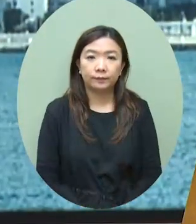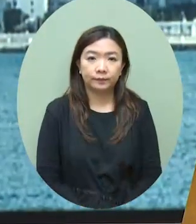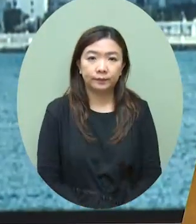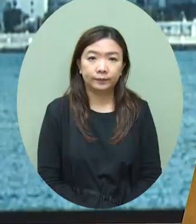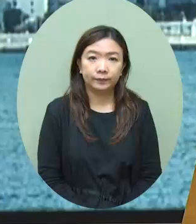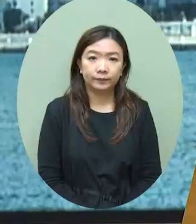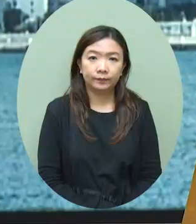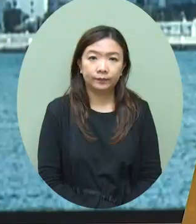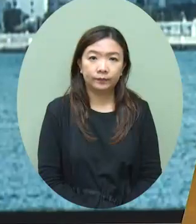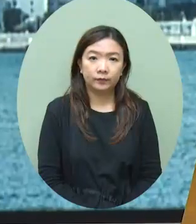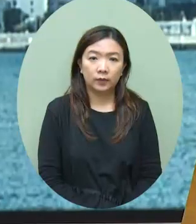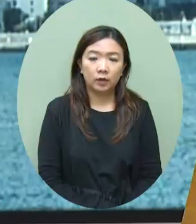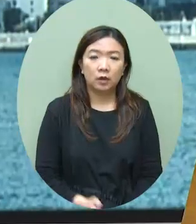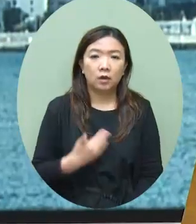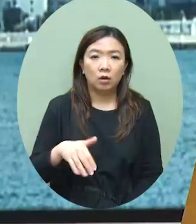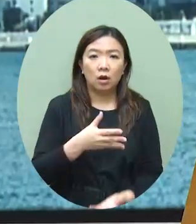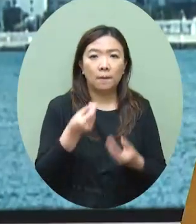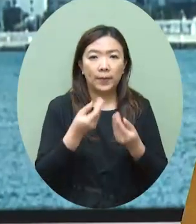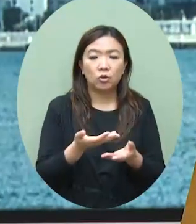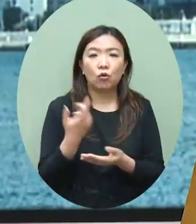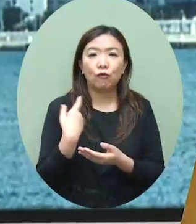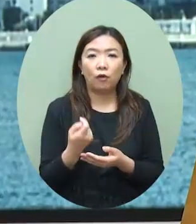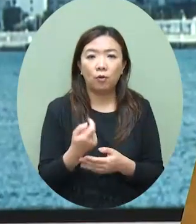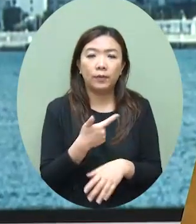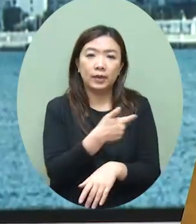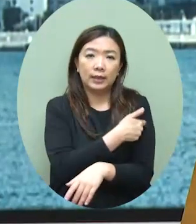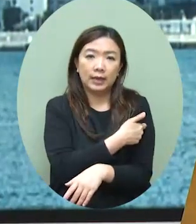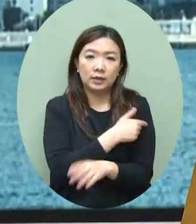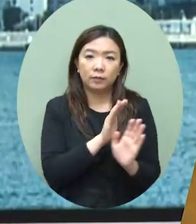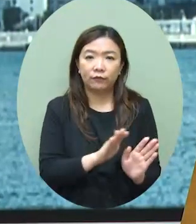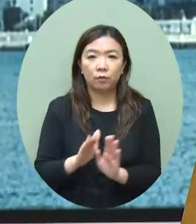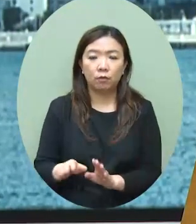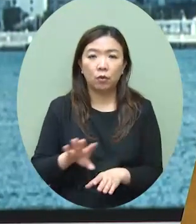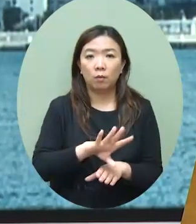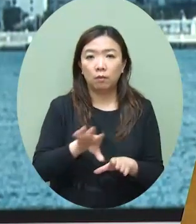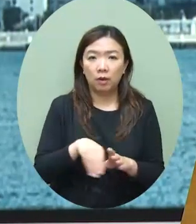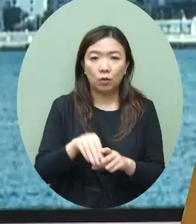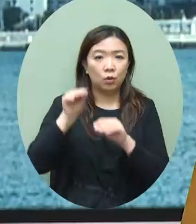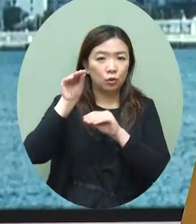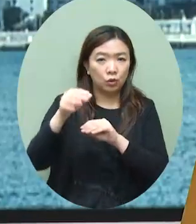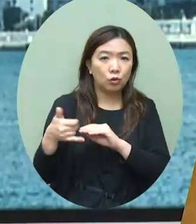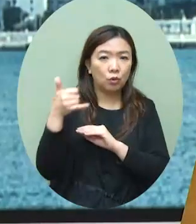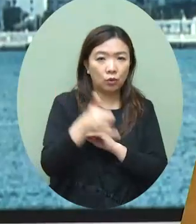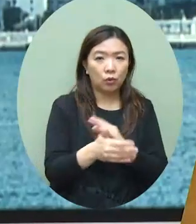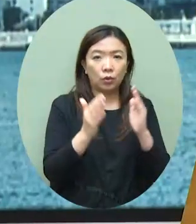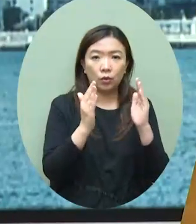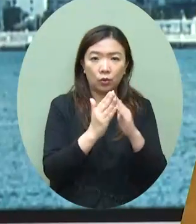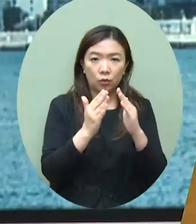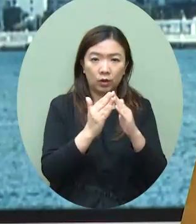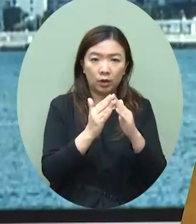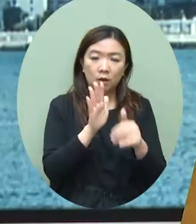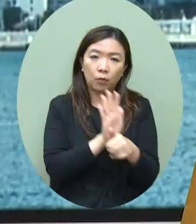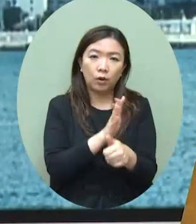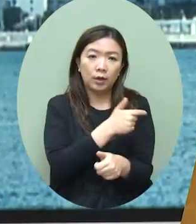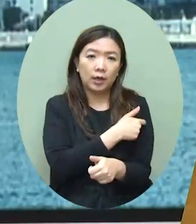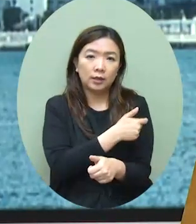所以我哋亦都提供好方便嘅疫苗接種嘅服務，包括預約上門嚟到去接種